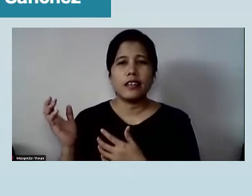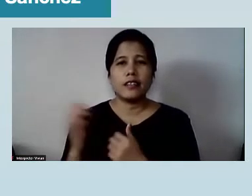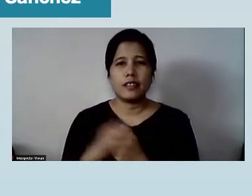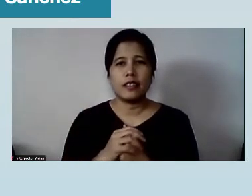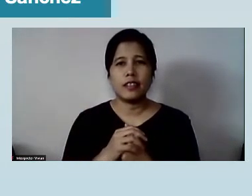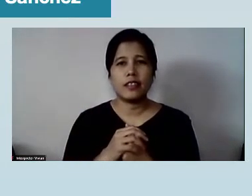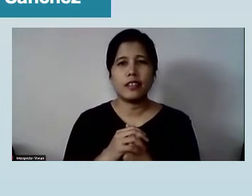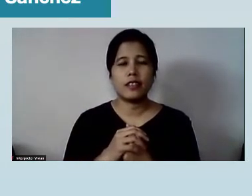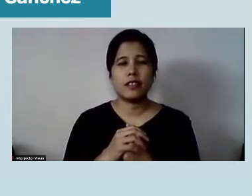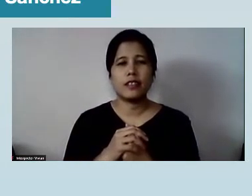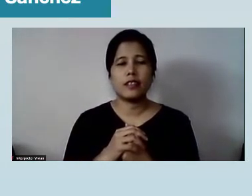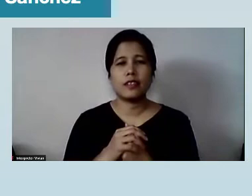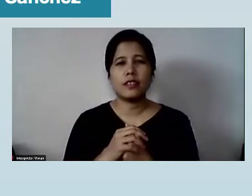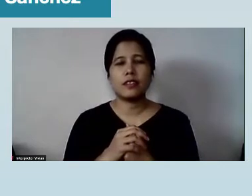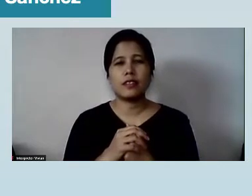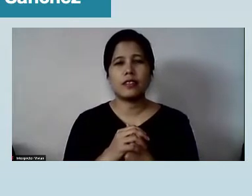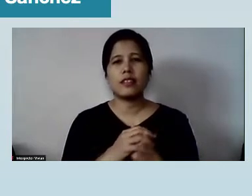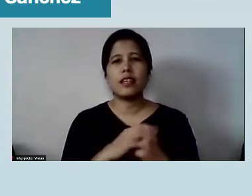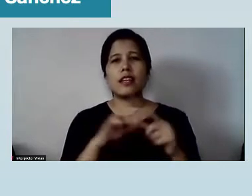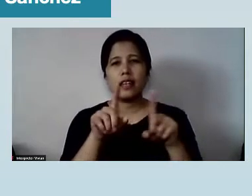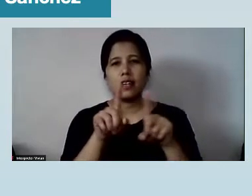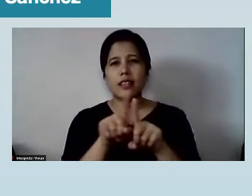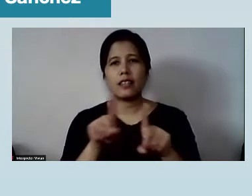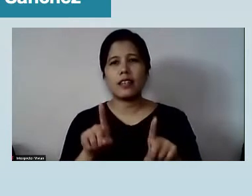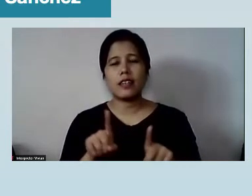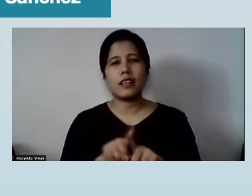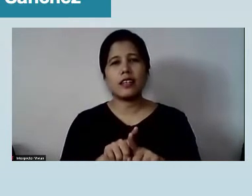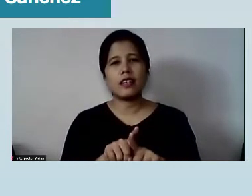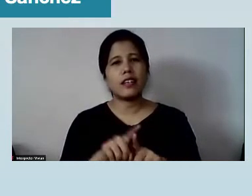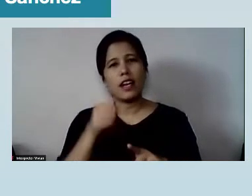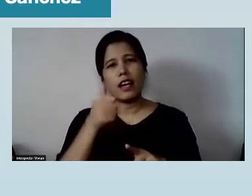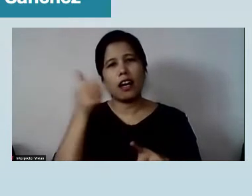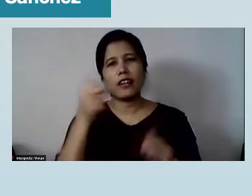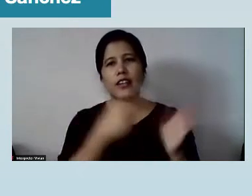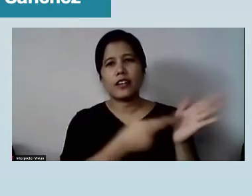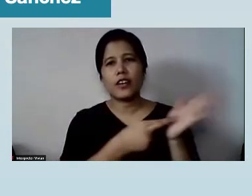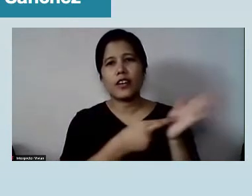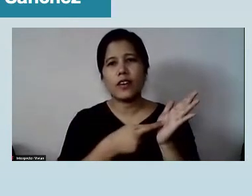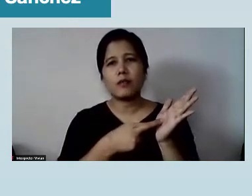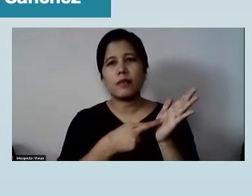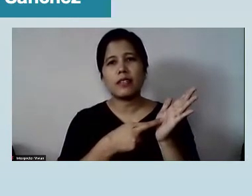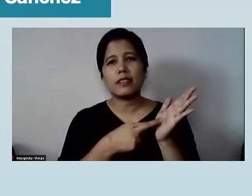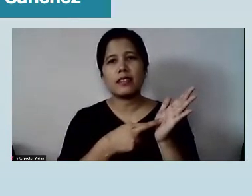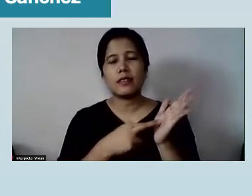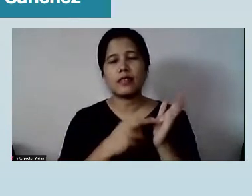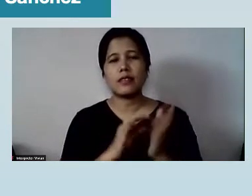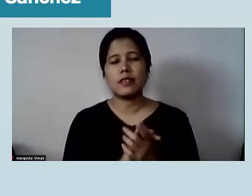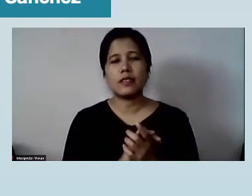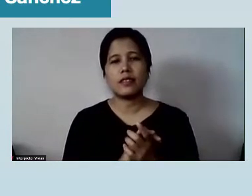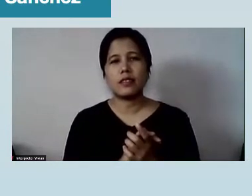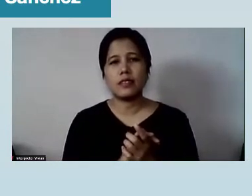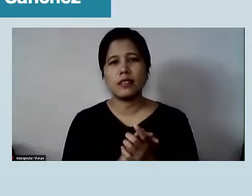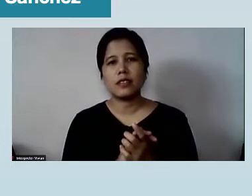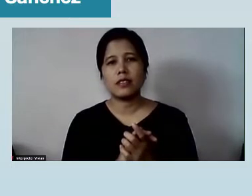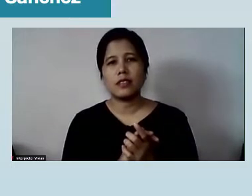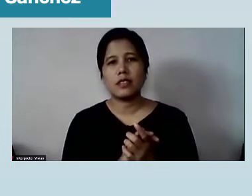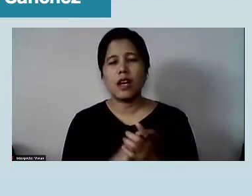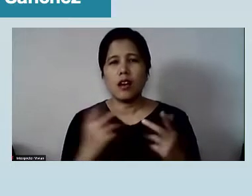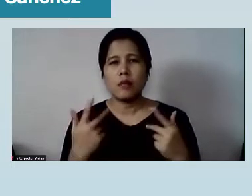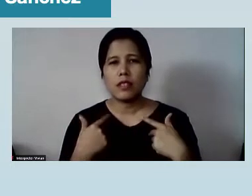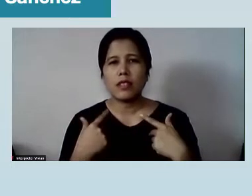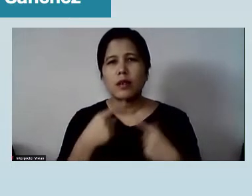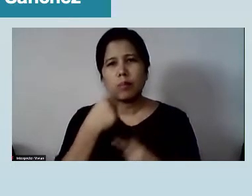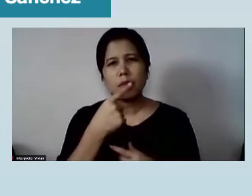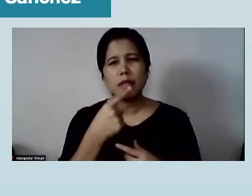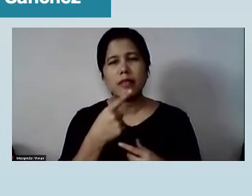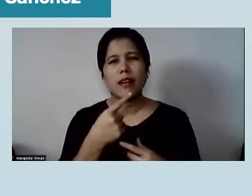no? And then the other requirement, yung mga elevators and lifts natin. Kanina, di ba, binabanggit ko